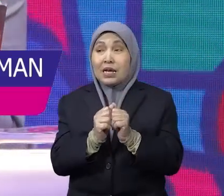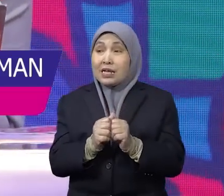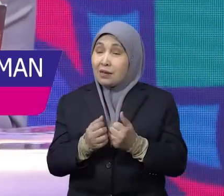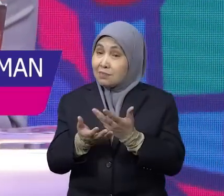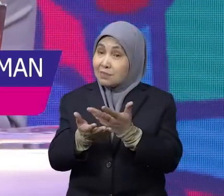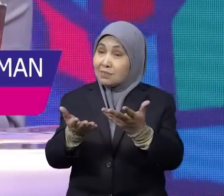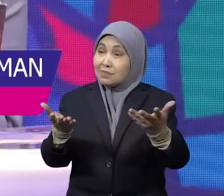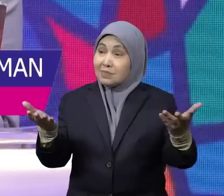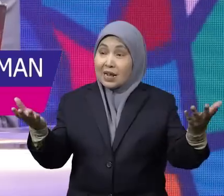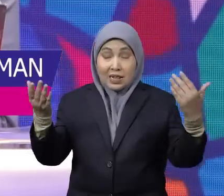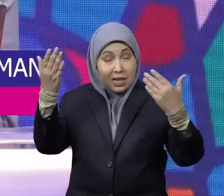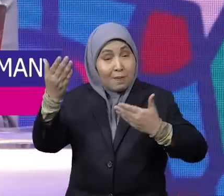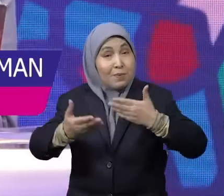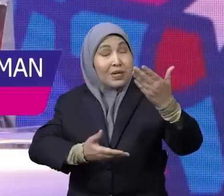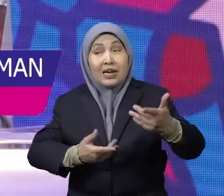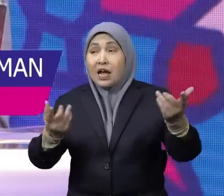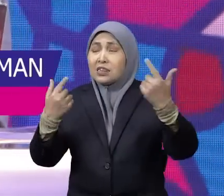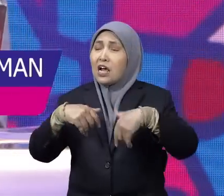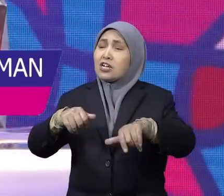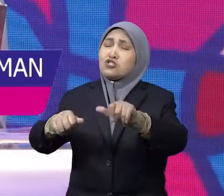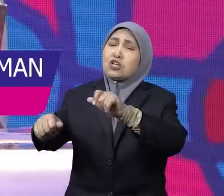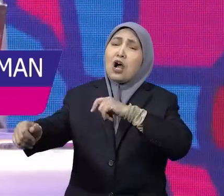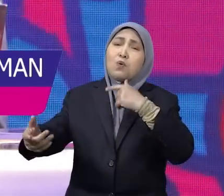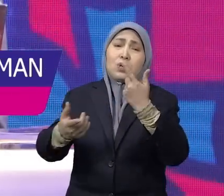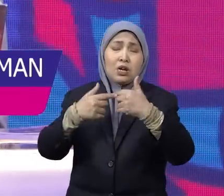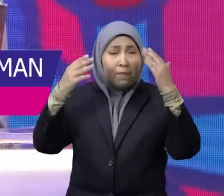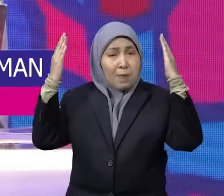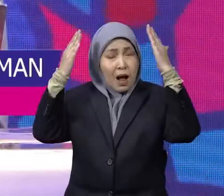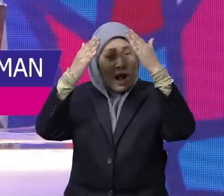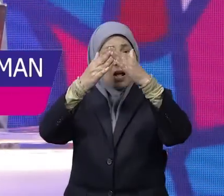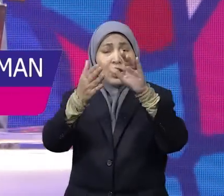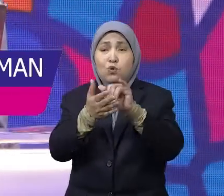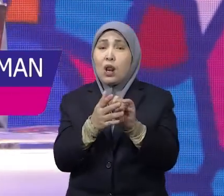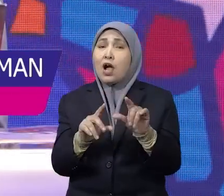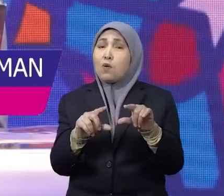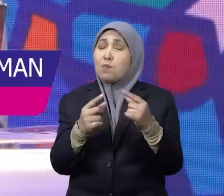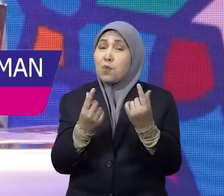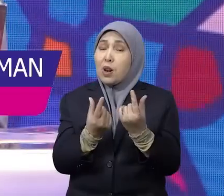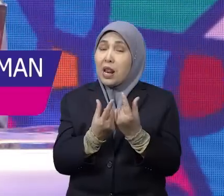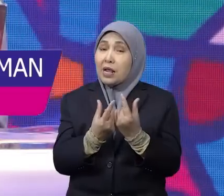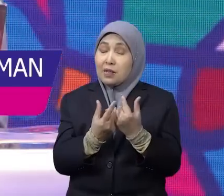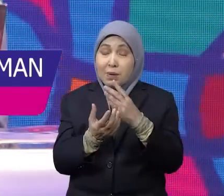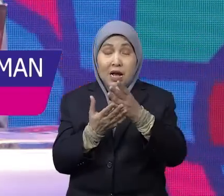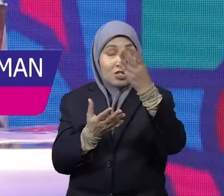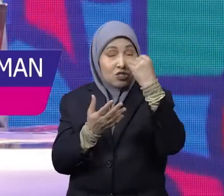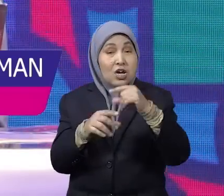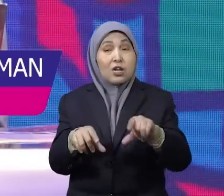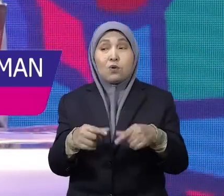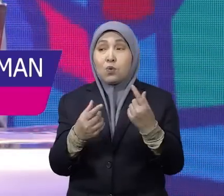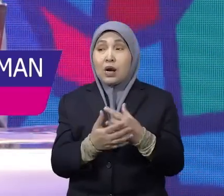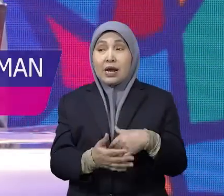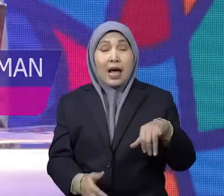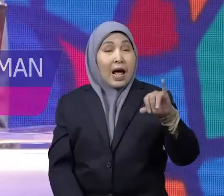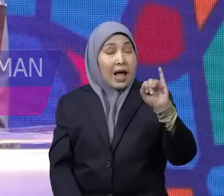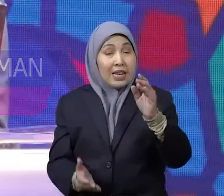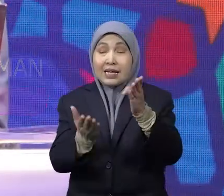hadirin tetamu yang datang jauh dari Pahang, iaitulah kumpulan pengajian Al-Quran